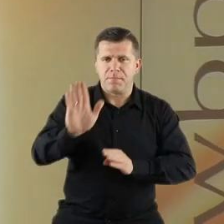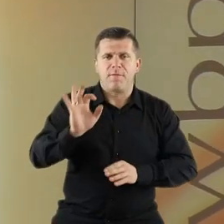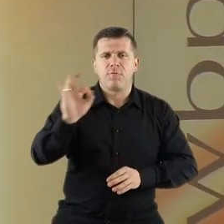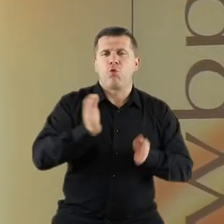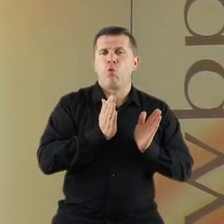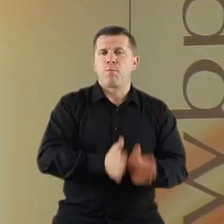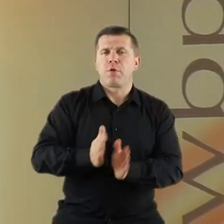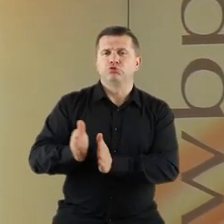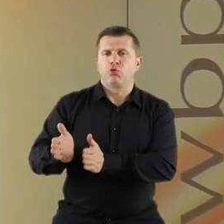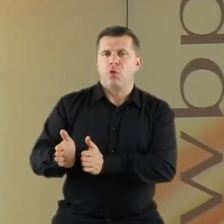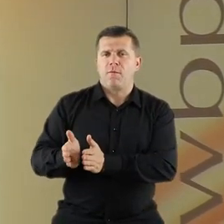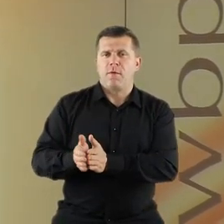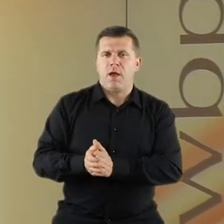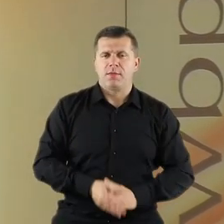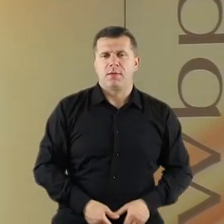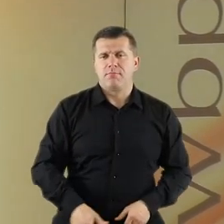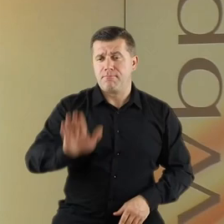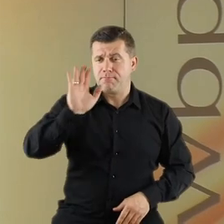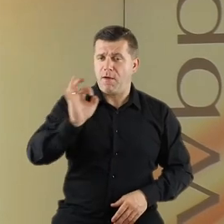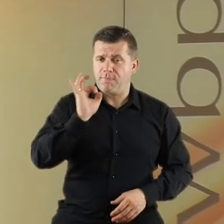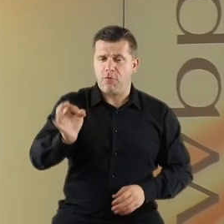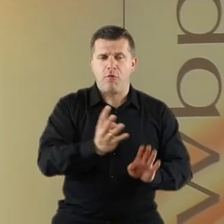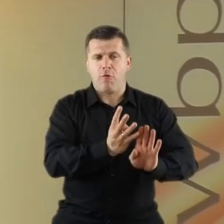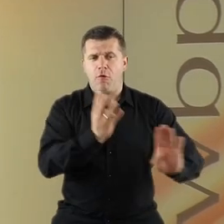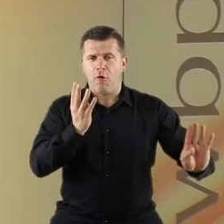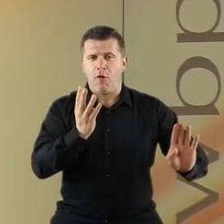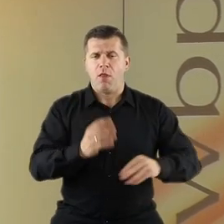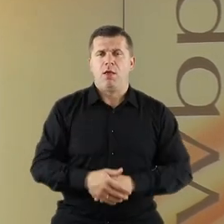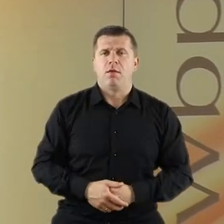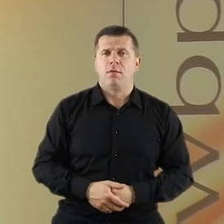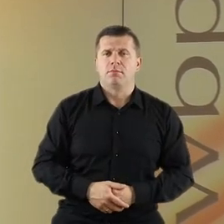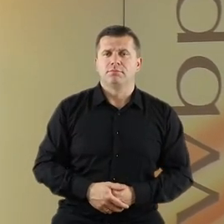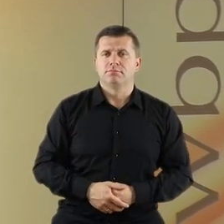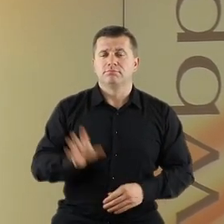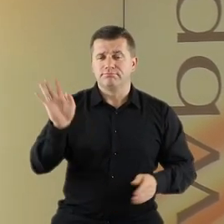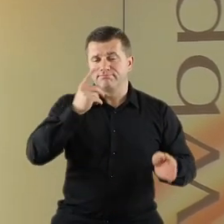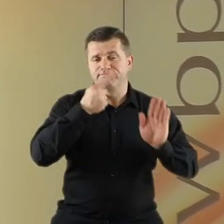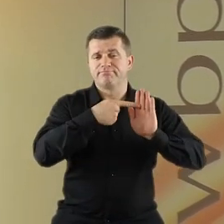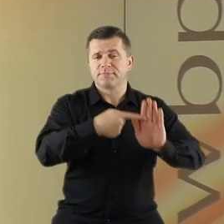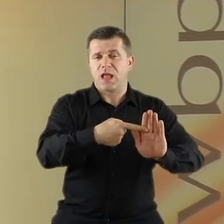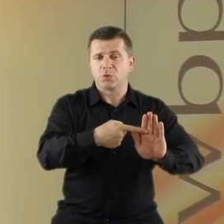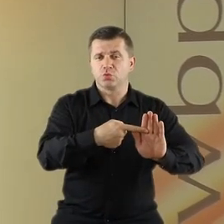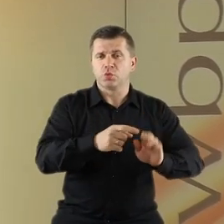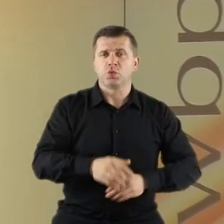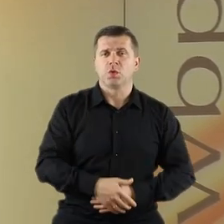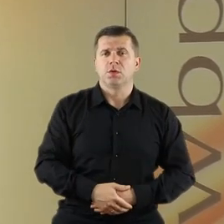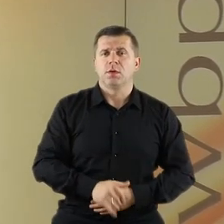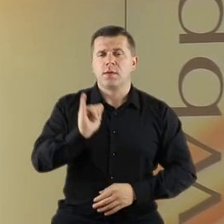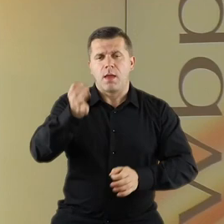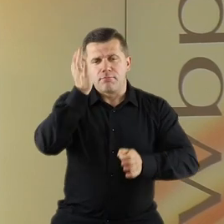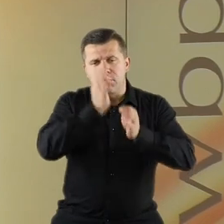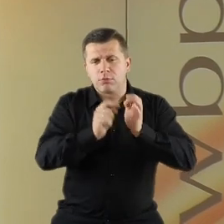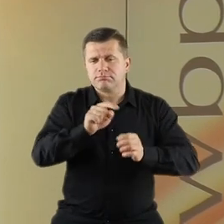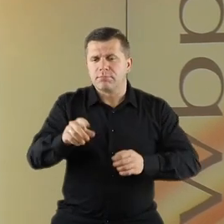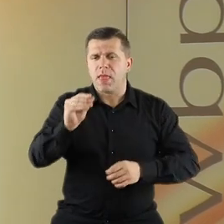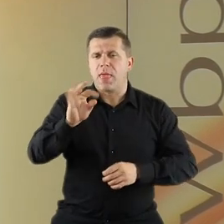uporządkowanie mają swoją kolej i po prostu wskazują jakby poszczególne etapy